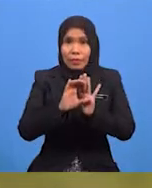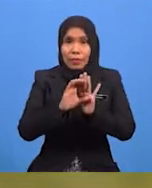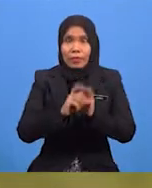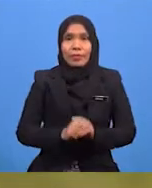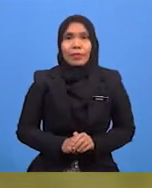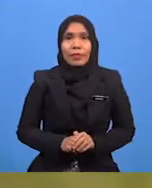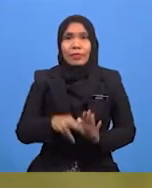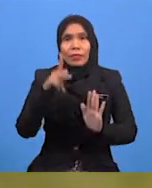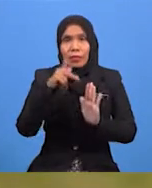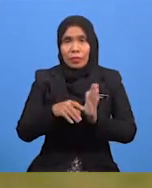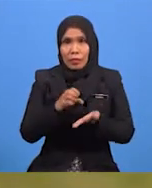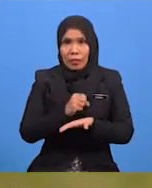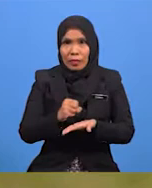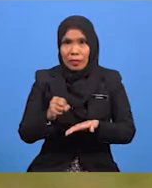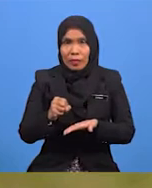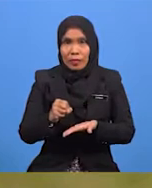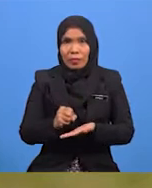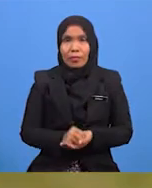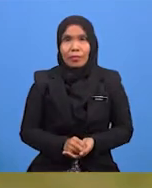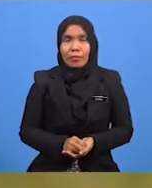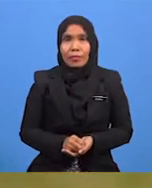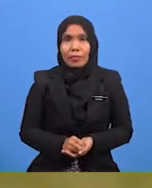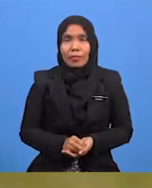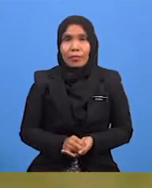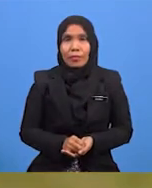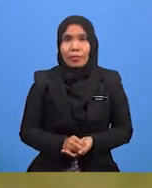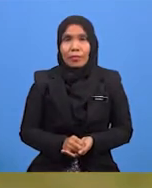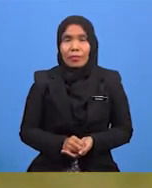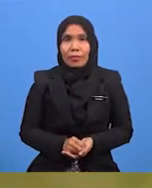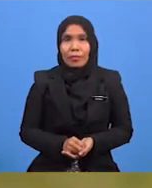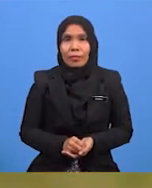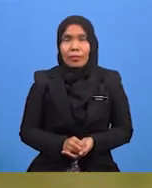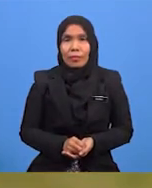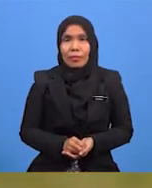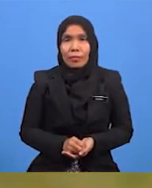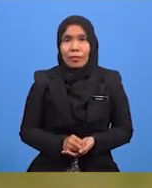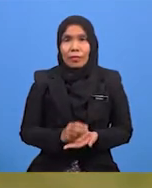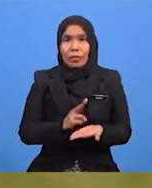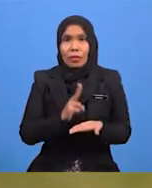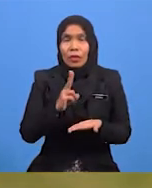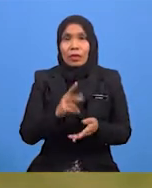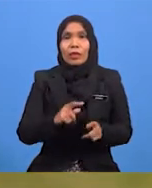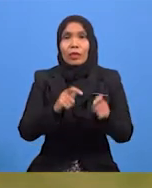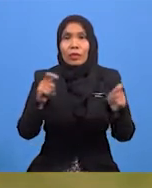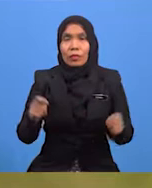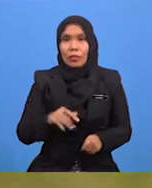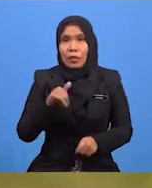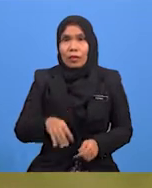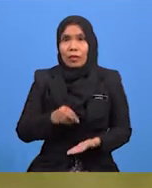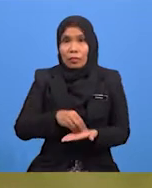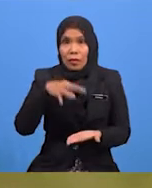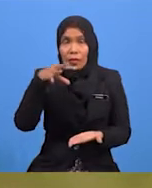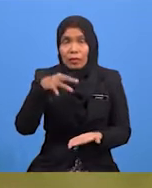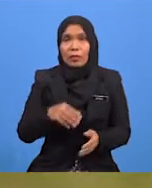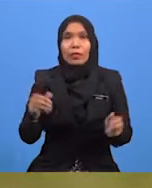Contohnya, penyajak beranggapan bahawa universiti ialah tempat yang kaya dengan ilmu